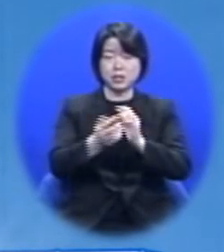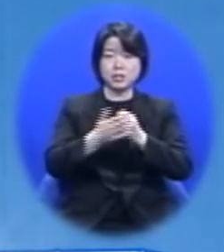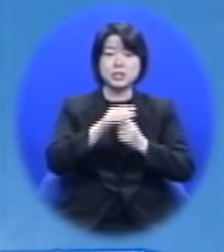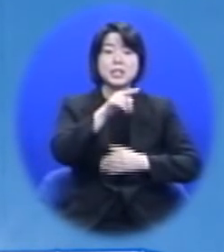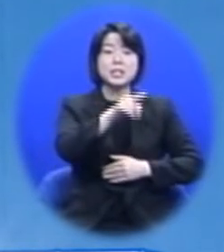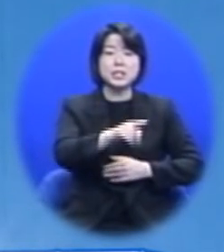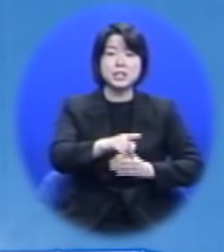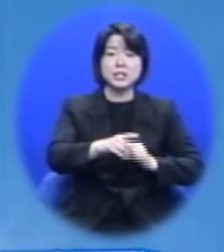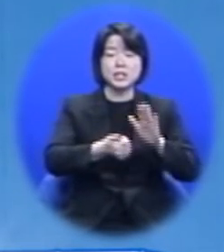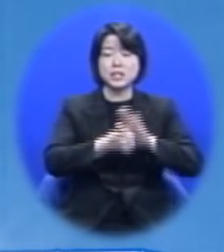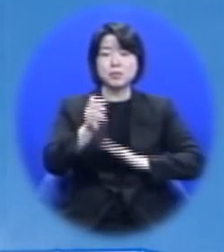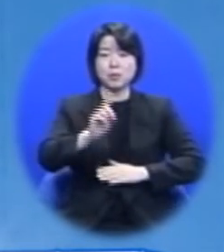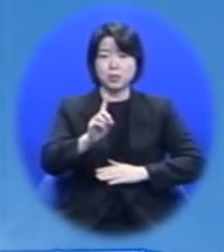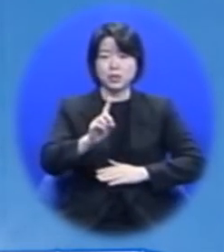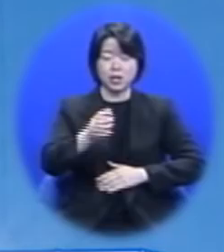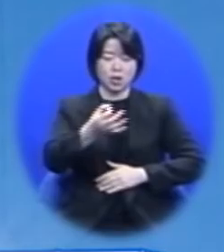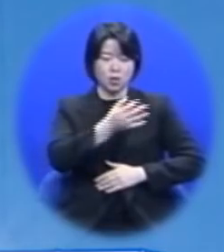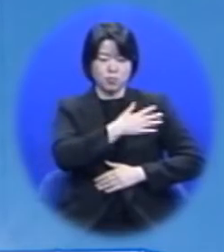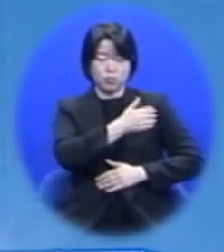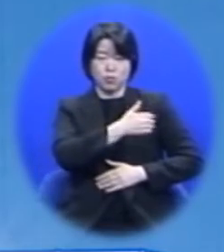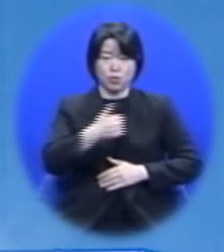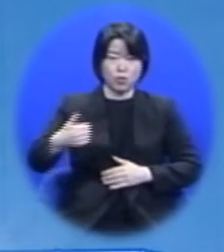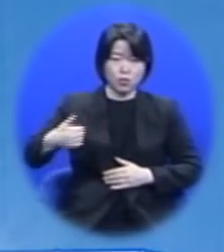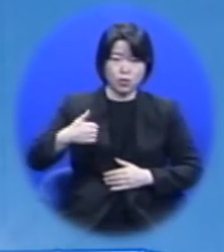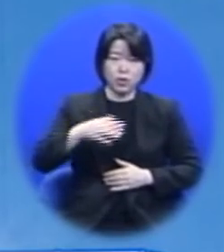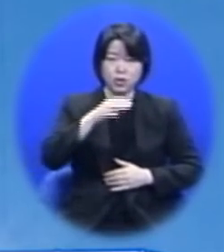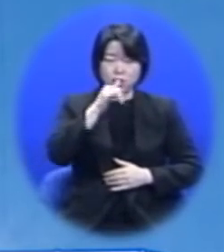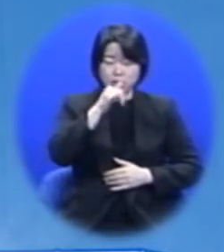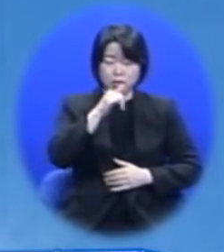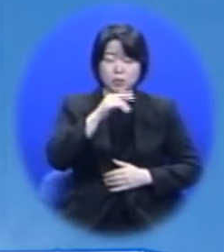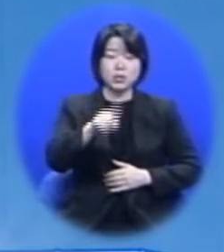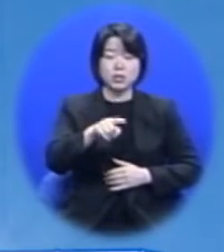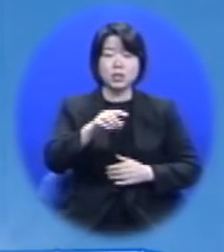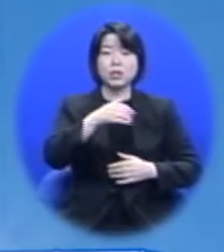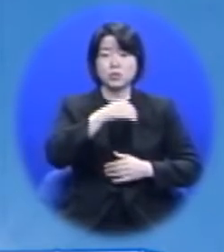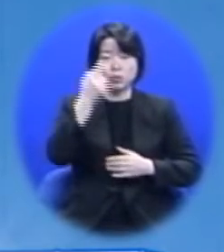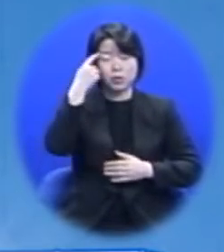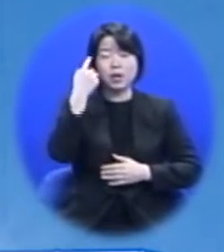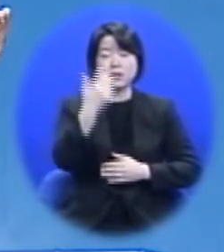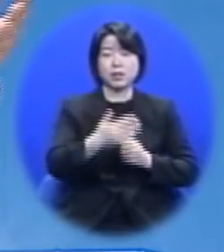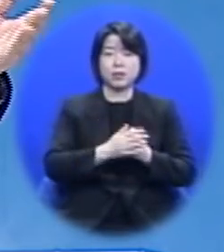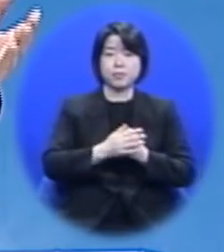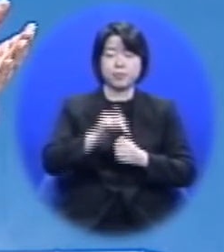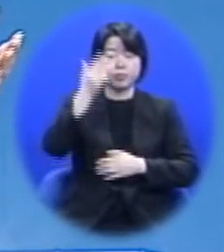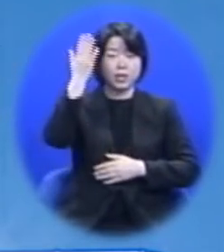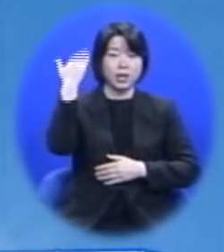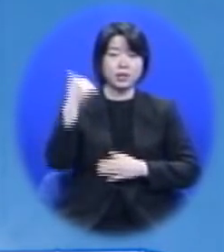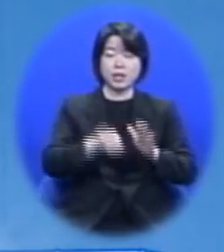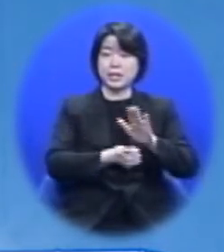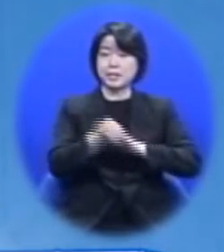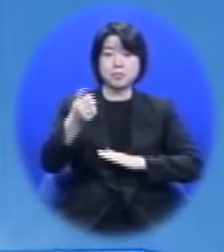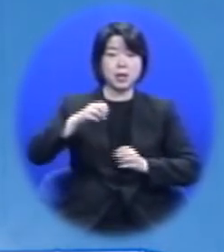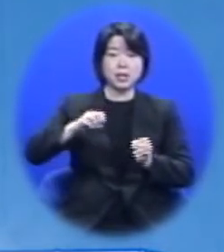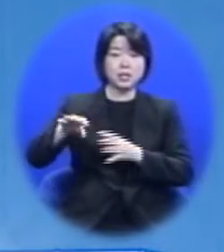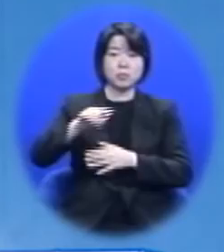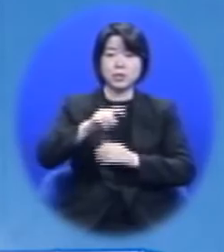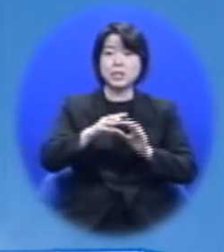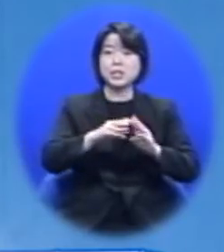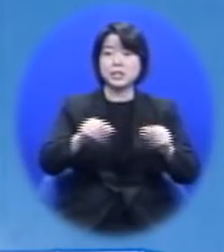무엇이냐, 부귀와 영화를 누렸으니 이 안에 족할까. 그게 그때 당시 희망을 잃어버린 이